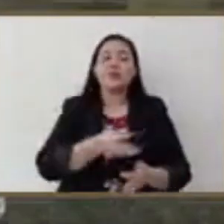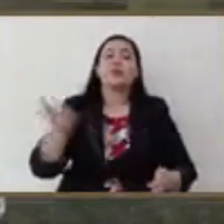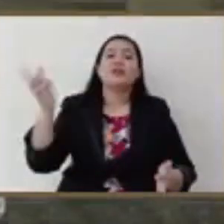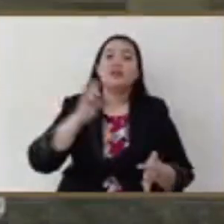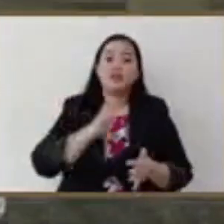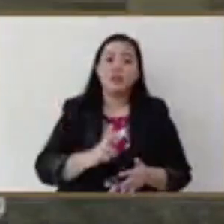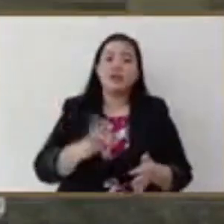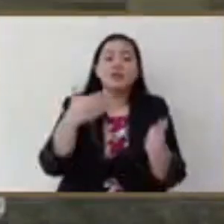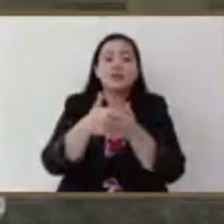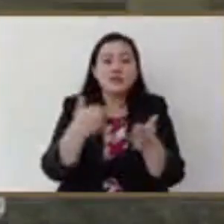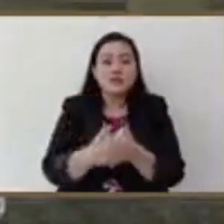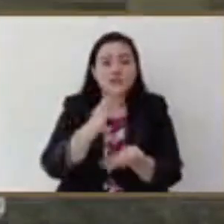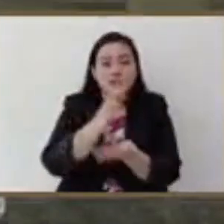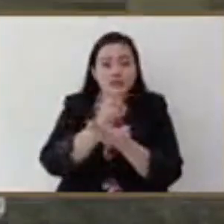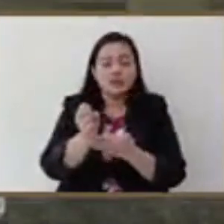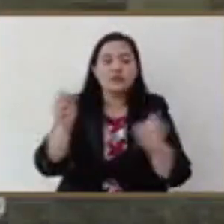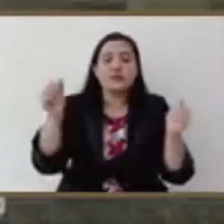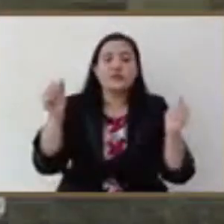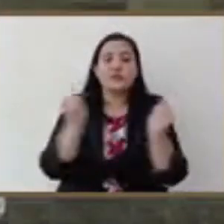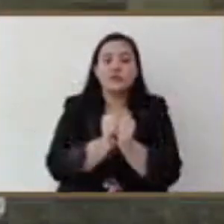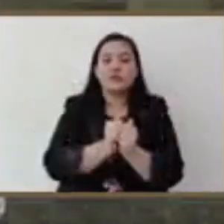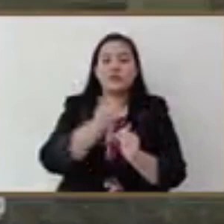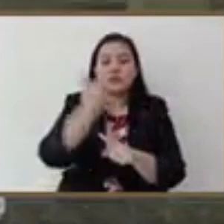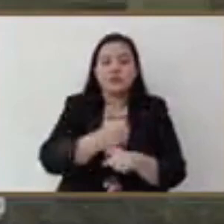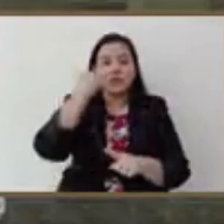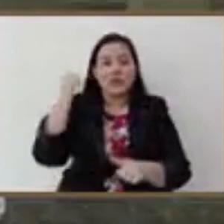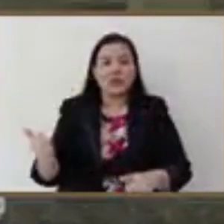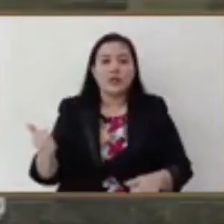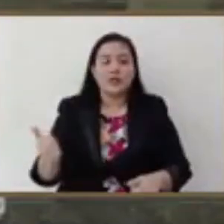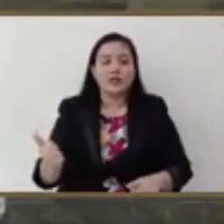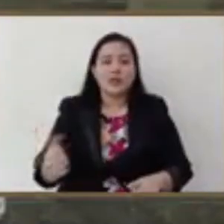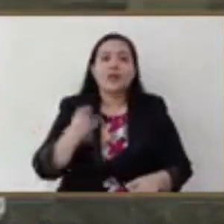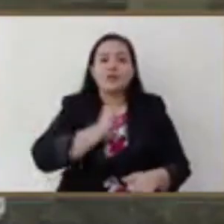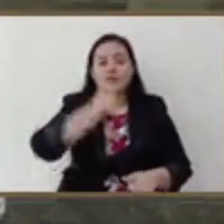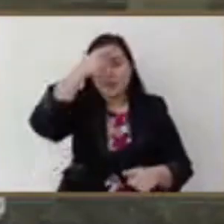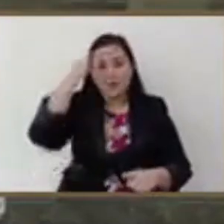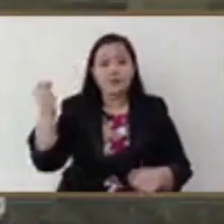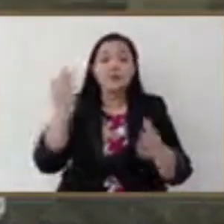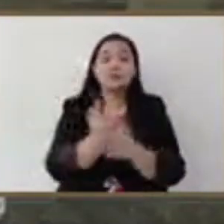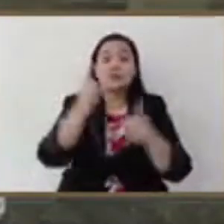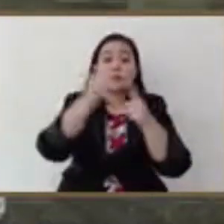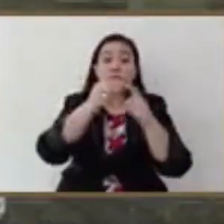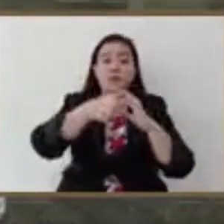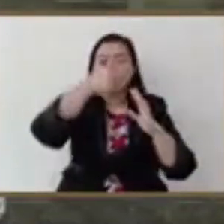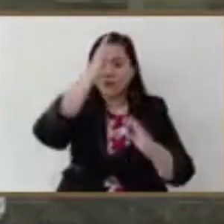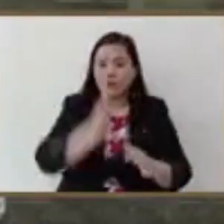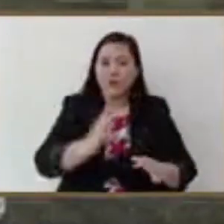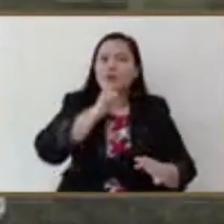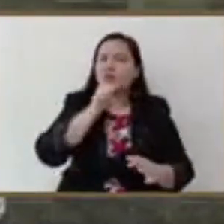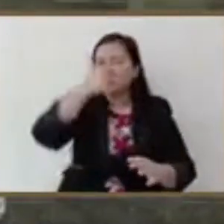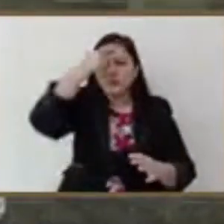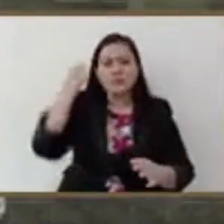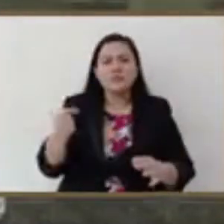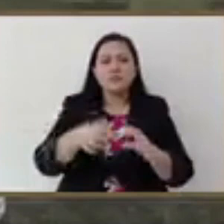Word of God and not because of emotion, not because kaya tayo dikit sapagkat isang ayon lang ng isang